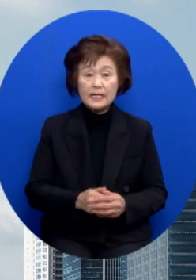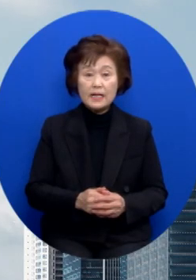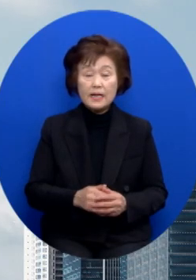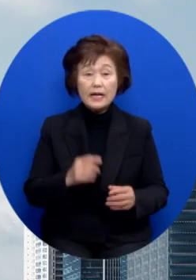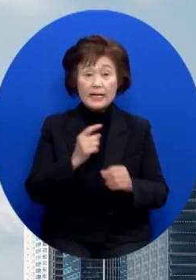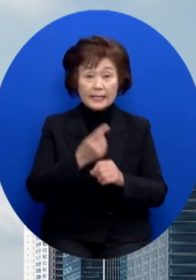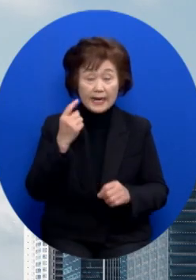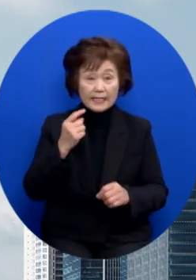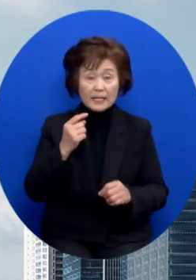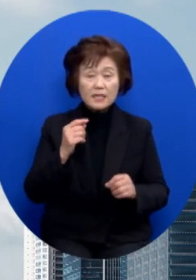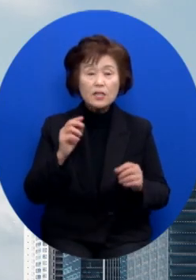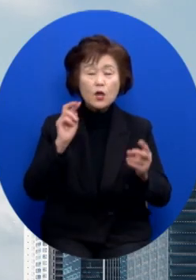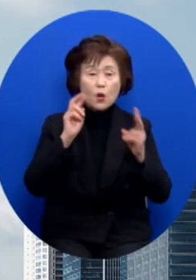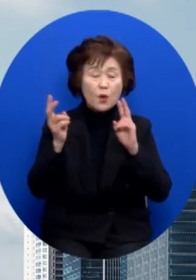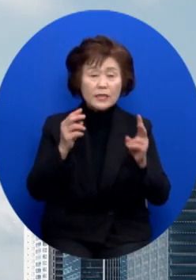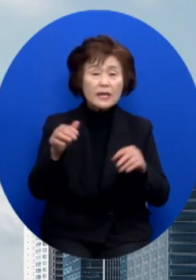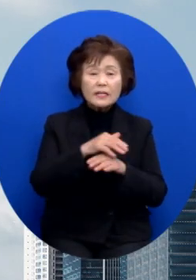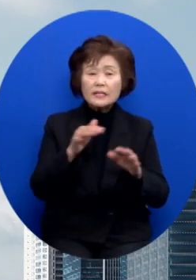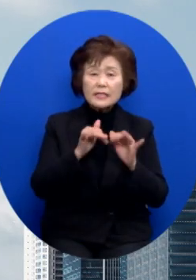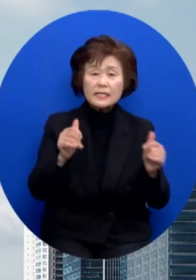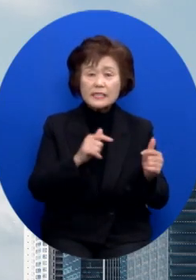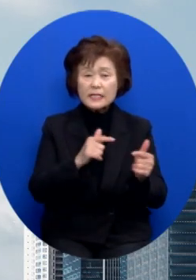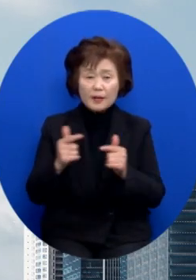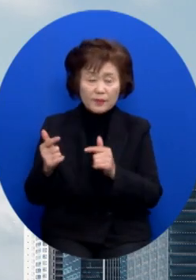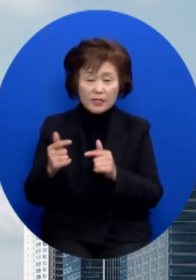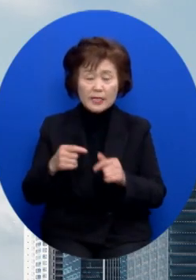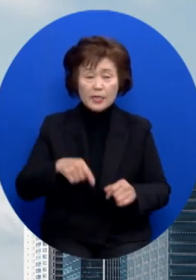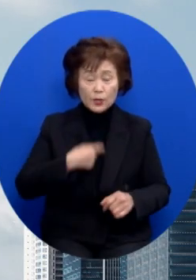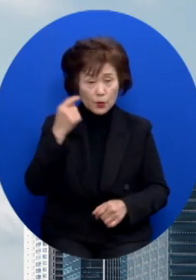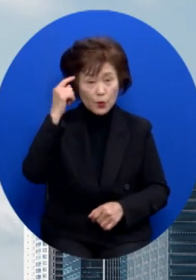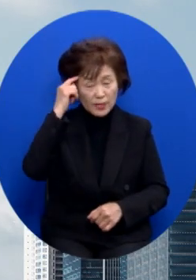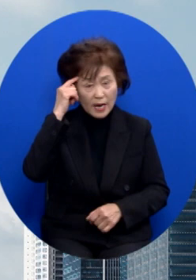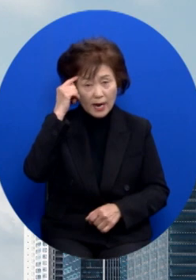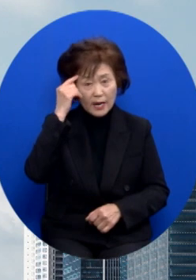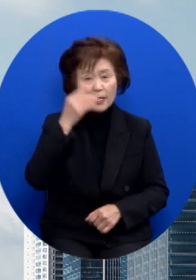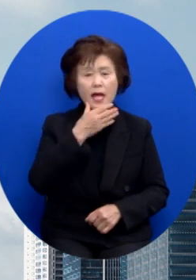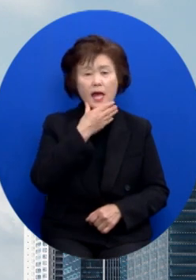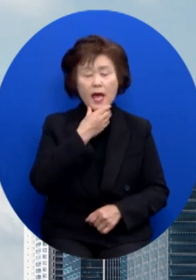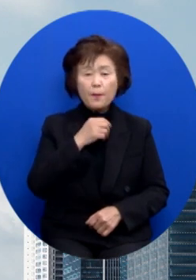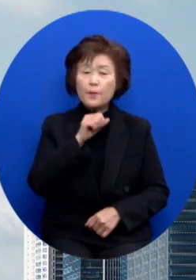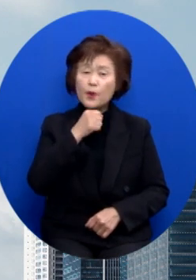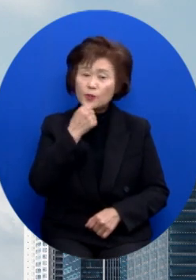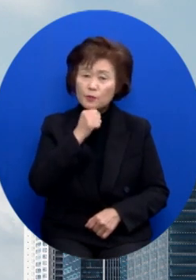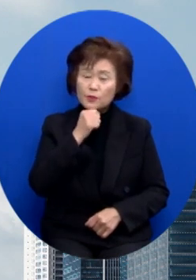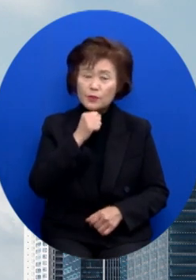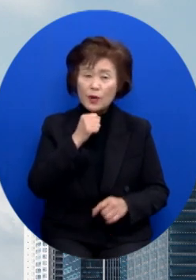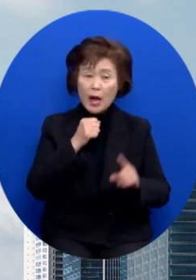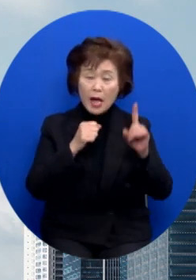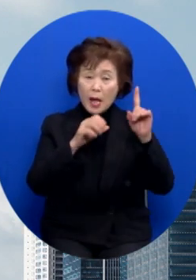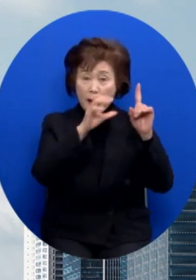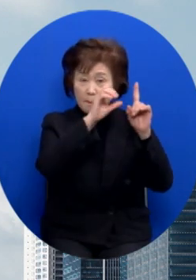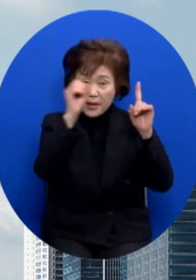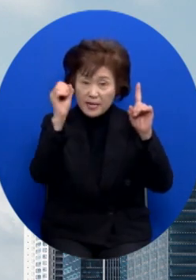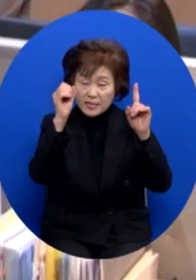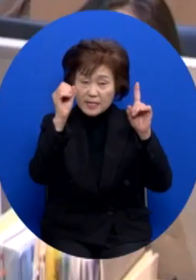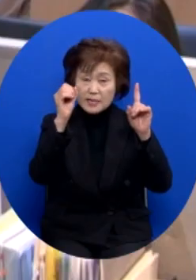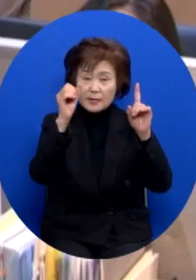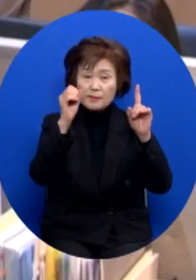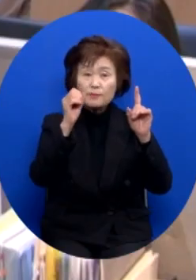지난해 우리나라 직장인 스스로가 생각하는 행복 점수가 100점 만점에 41점에 불과한 것으로 나타났습니다.